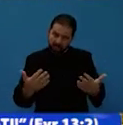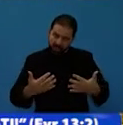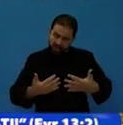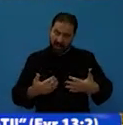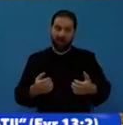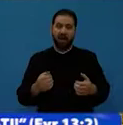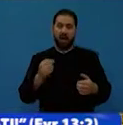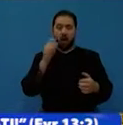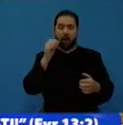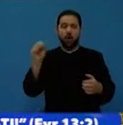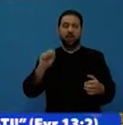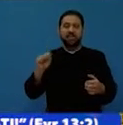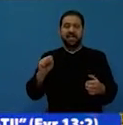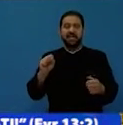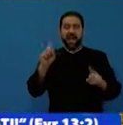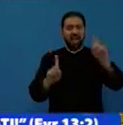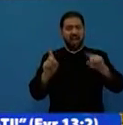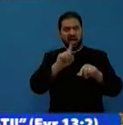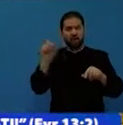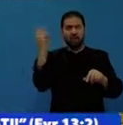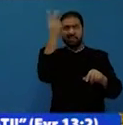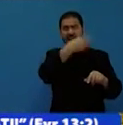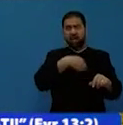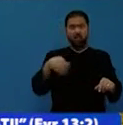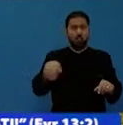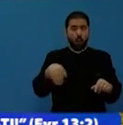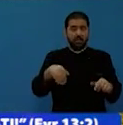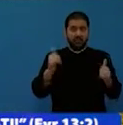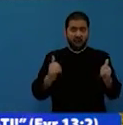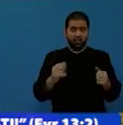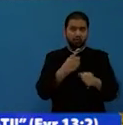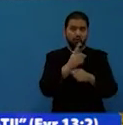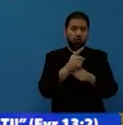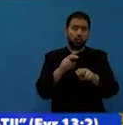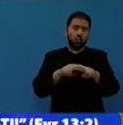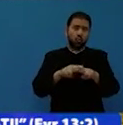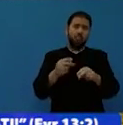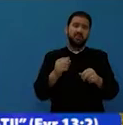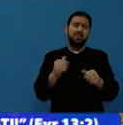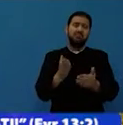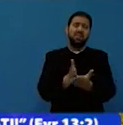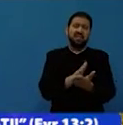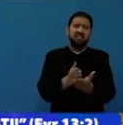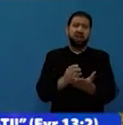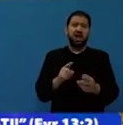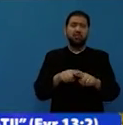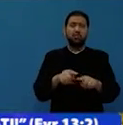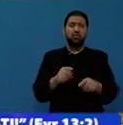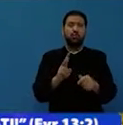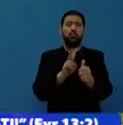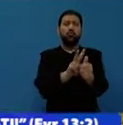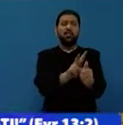nu înțelegem foarte bine motivele acestui lucru, așa cum s-a întâmplat cu ucenicul Sfântului Paisie cel